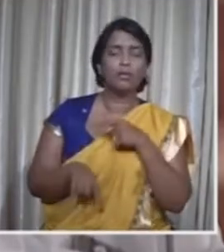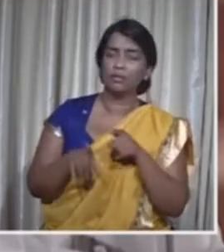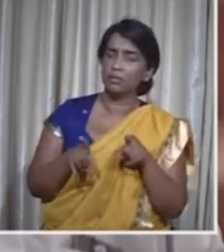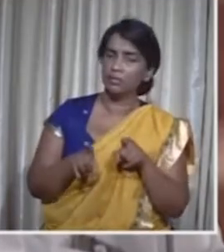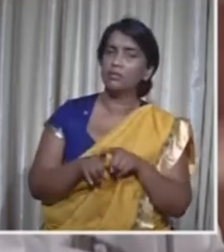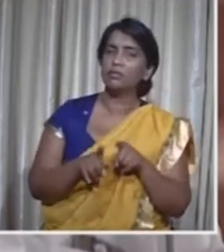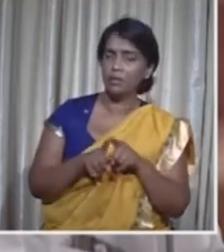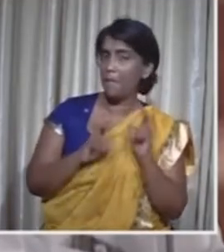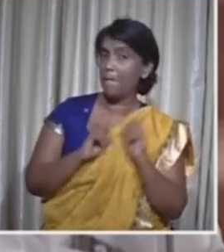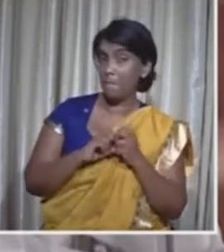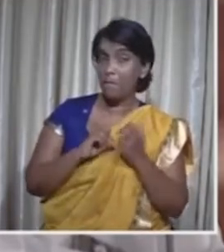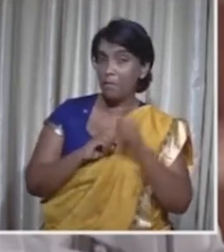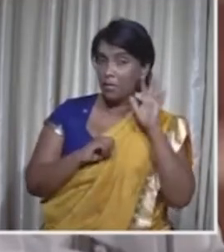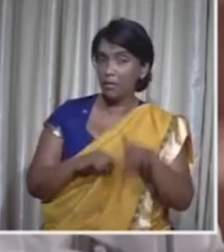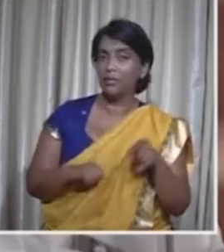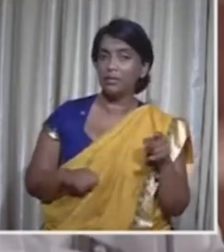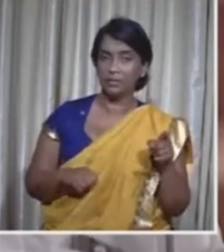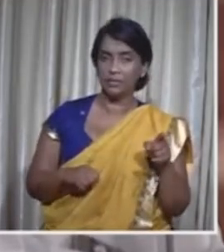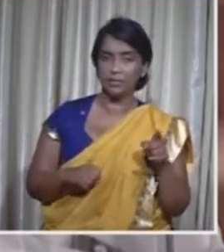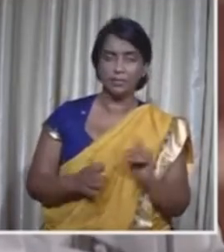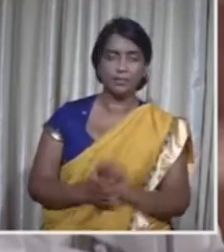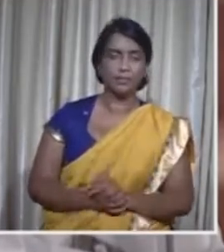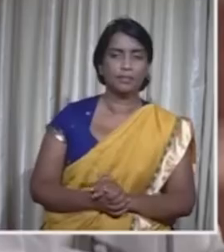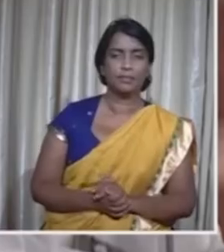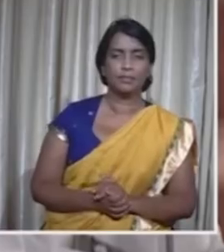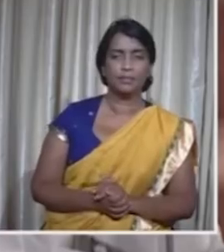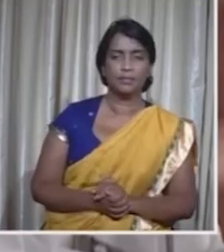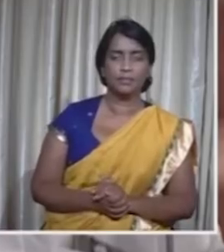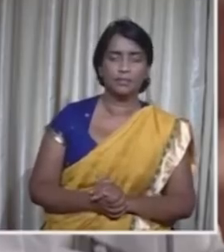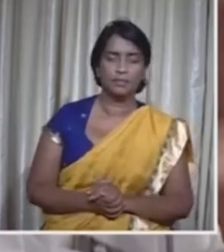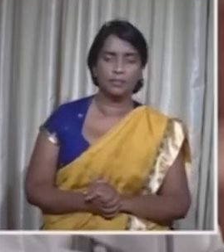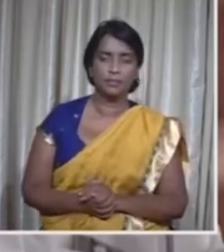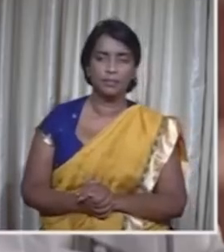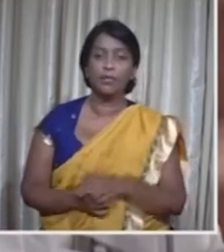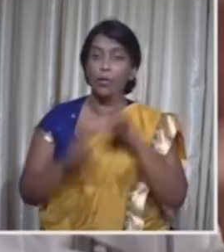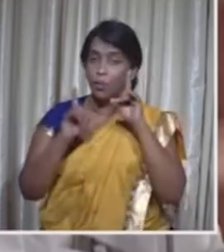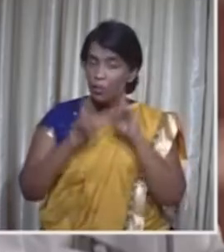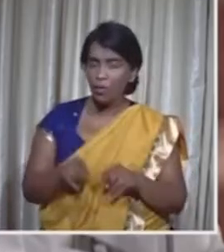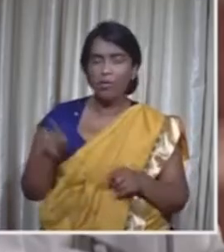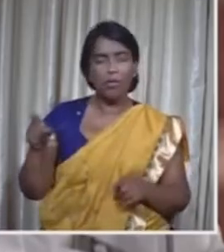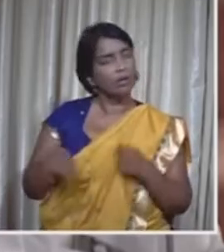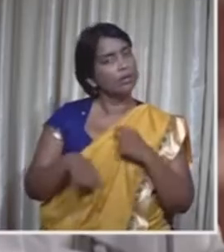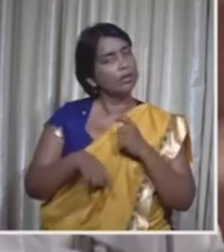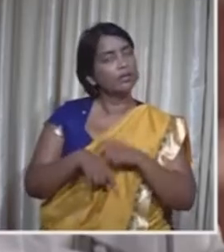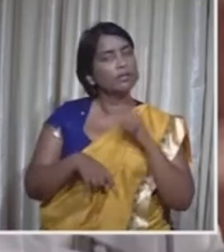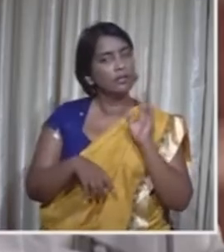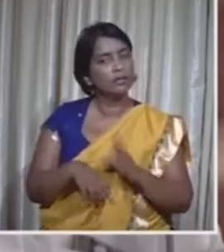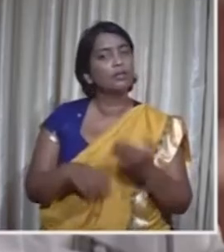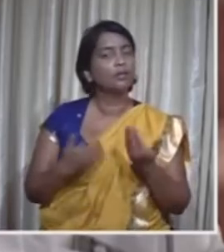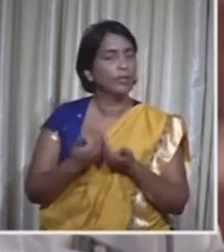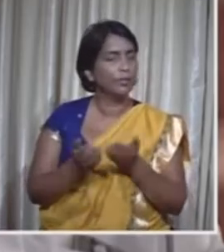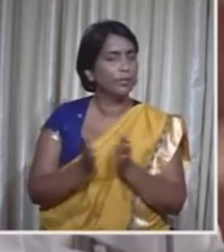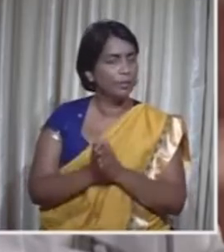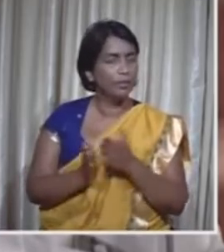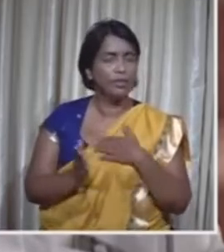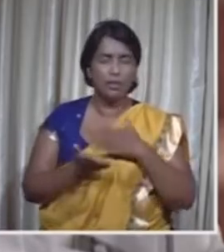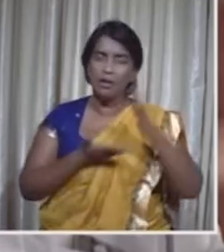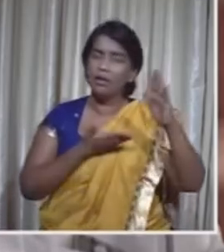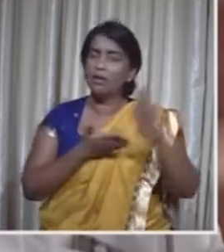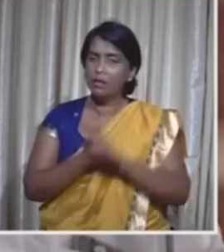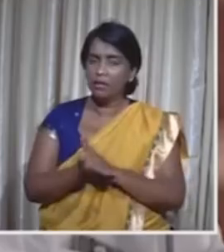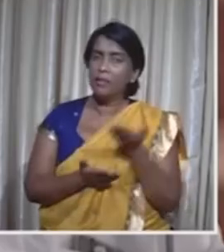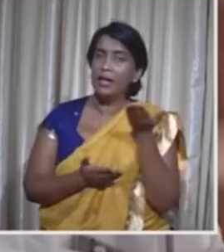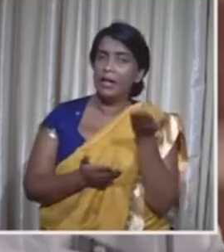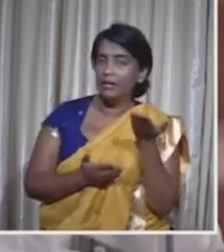இருந்தார். இன்று அவ்வாறான ஒருவர் போகிற பொழுது நியாயம் கேட்டு தங்களுடைய பிள்ளைகளுடைய உயிர்களை கேட்டு அவர்களை காட்டுங்கள் என்று